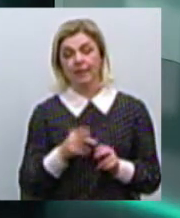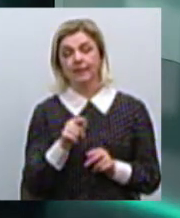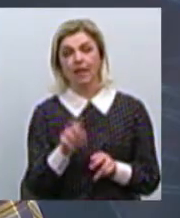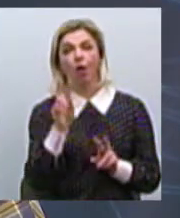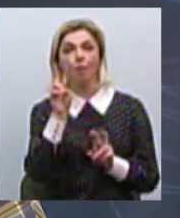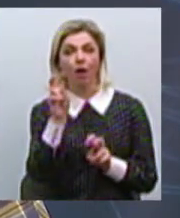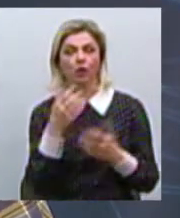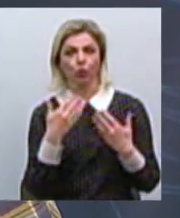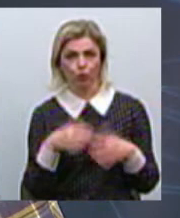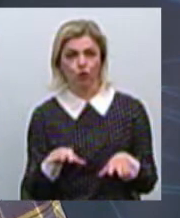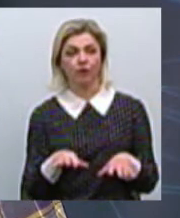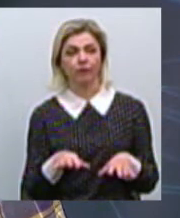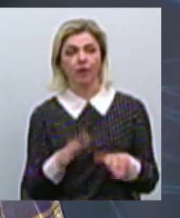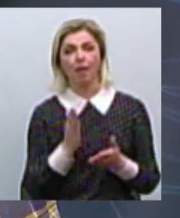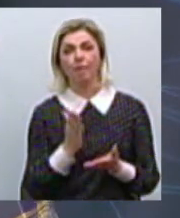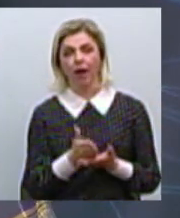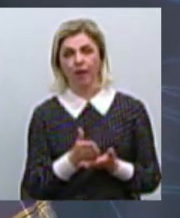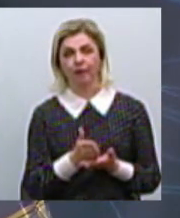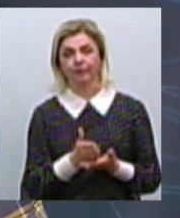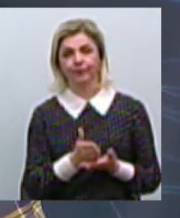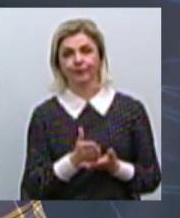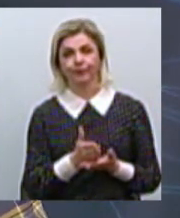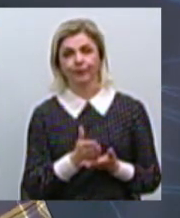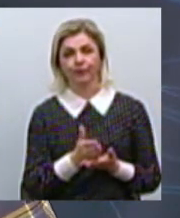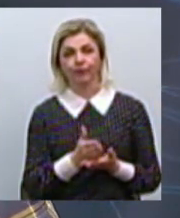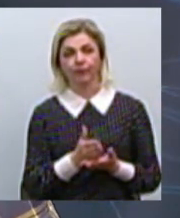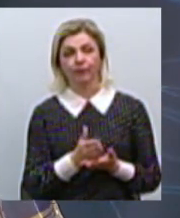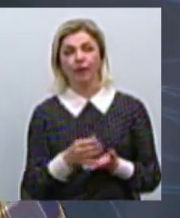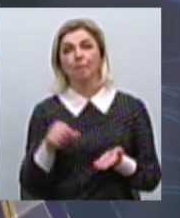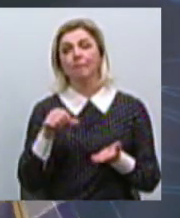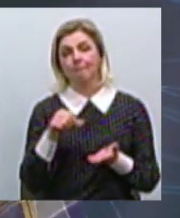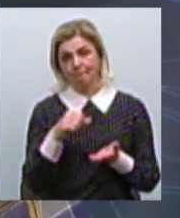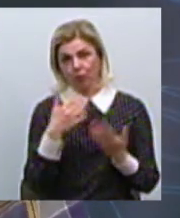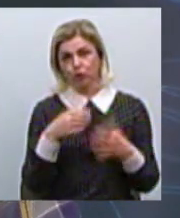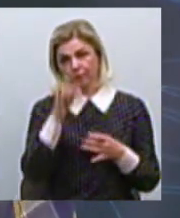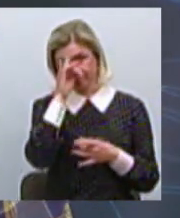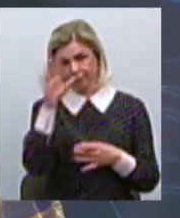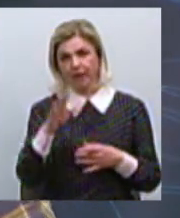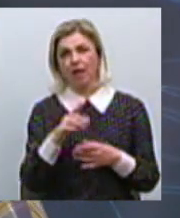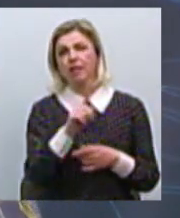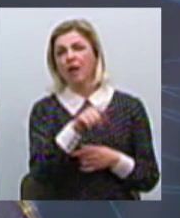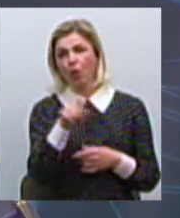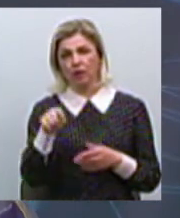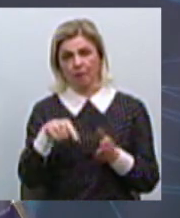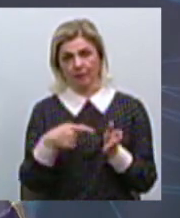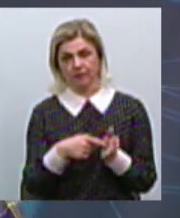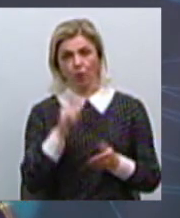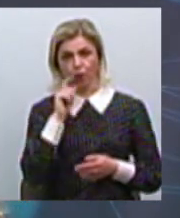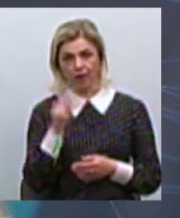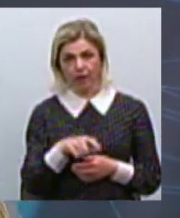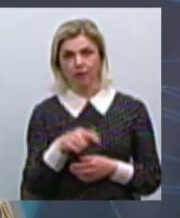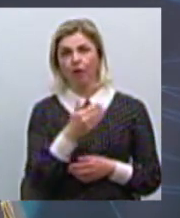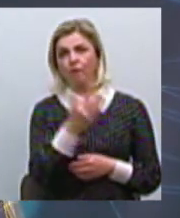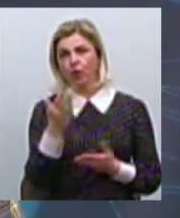вже, вона вже має представлена у деяких містах України, у великих містах. Вони вже